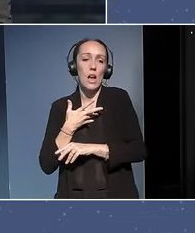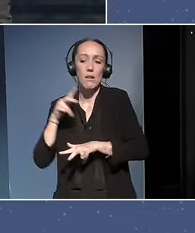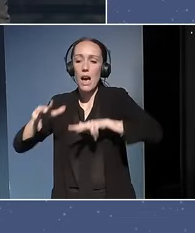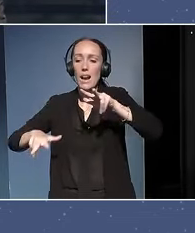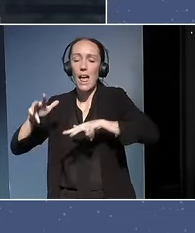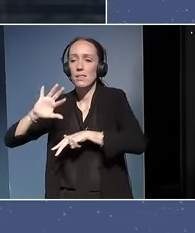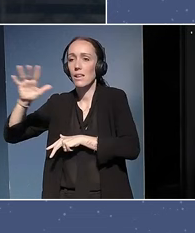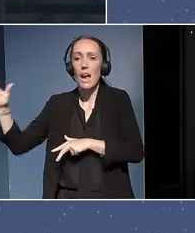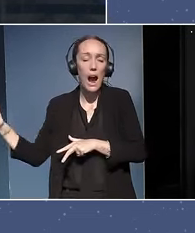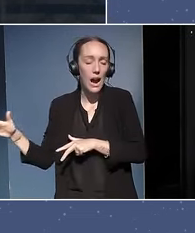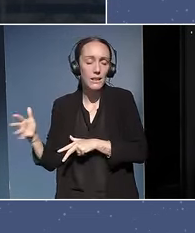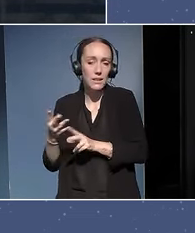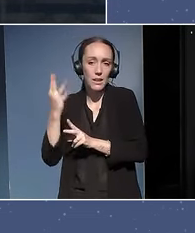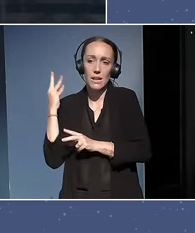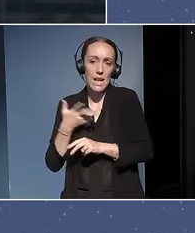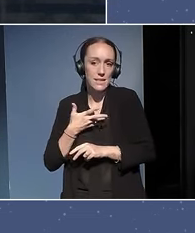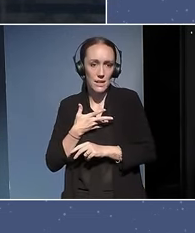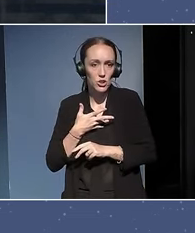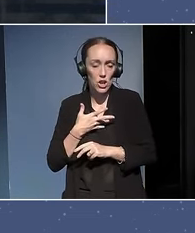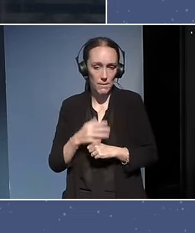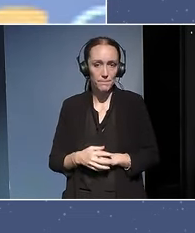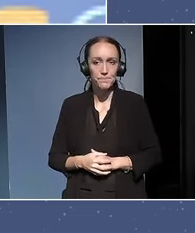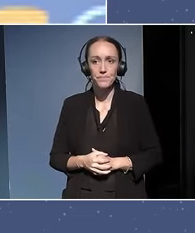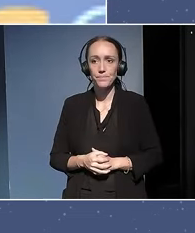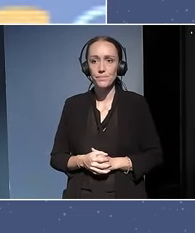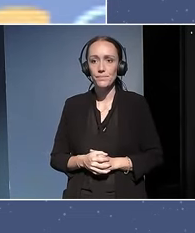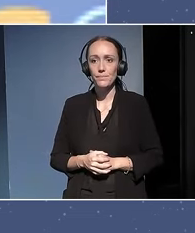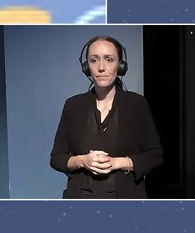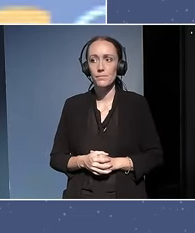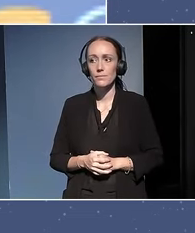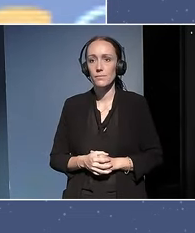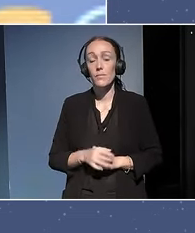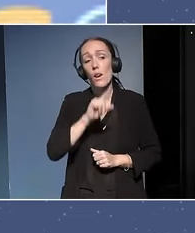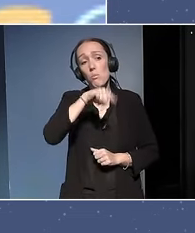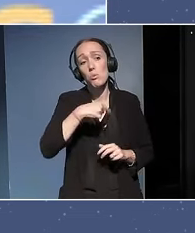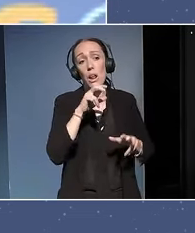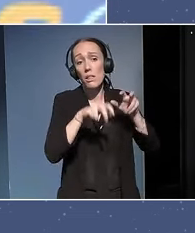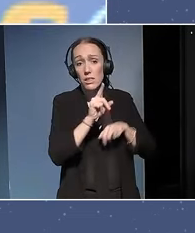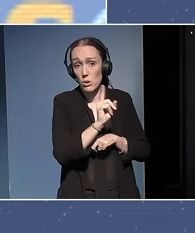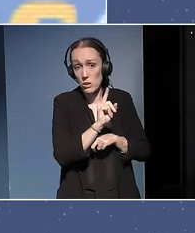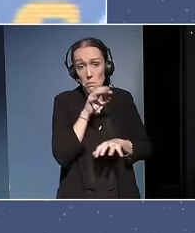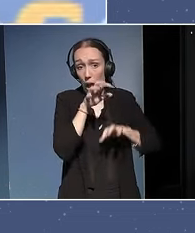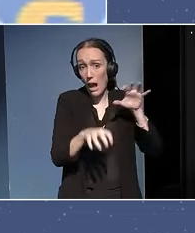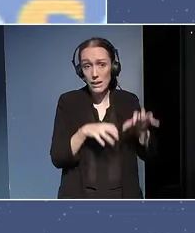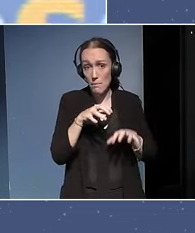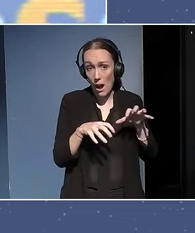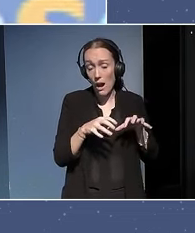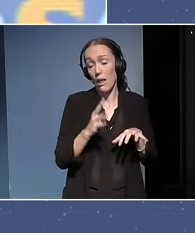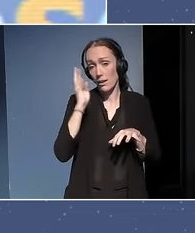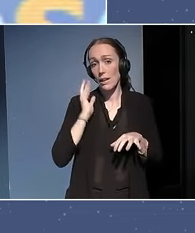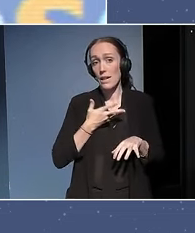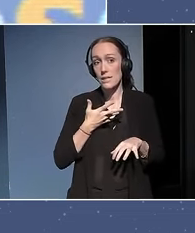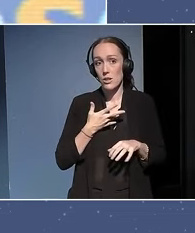rettili nel permiano nel senso avevano Vele eccetera Sì quindi anche non dinosauri anche non dinosauri esattamente